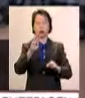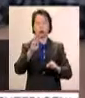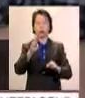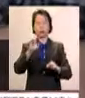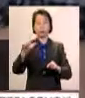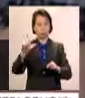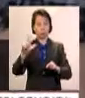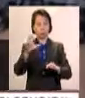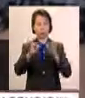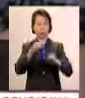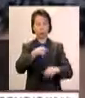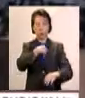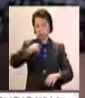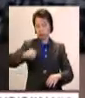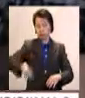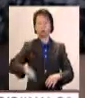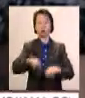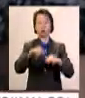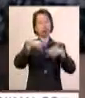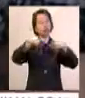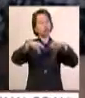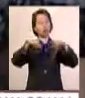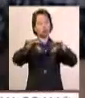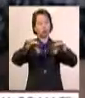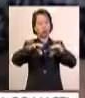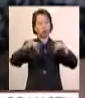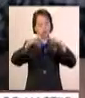coating. Kalau di China, dia buat